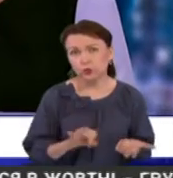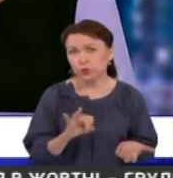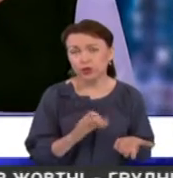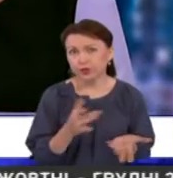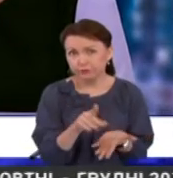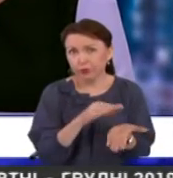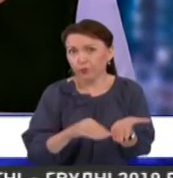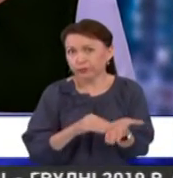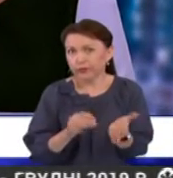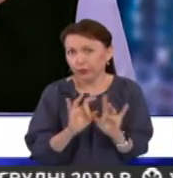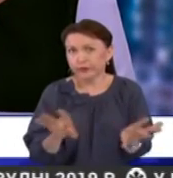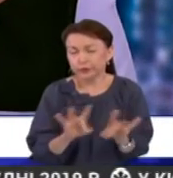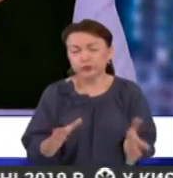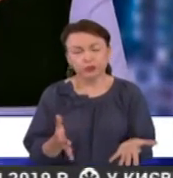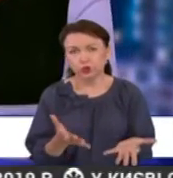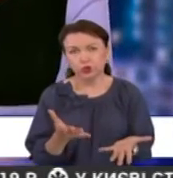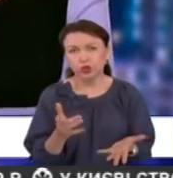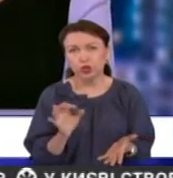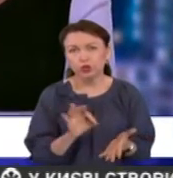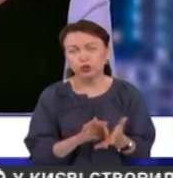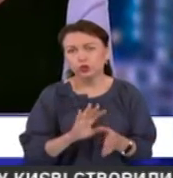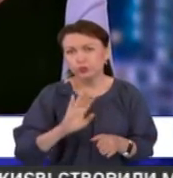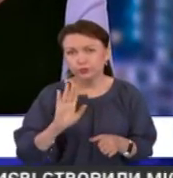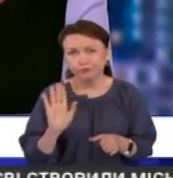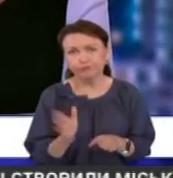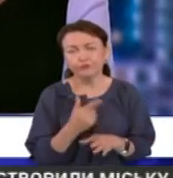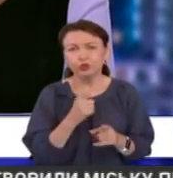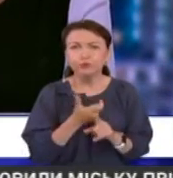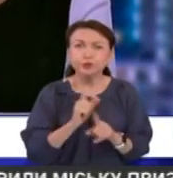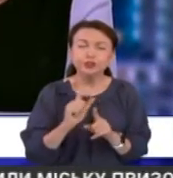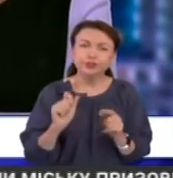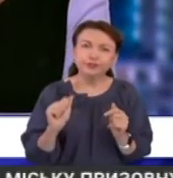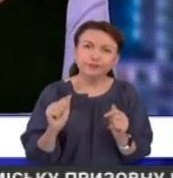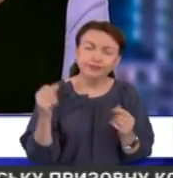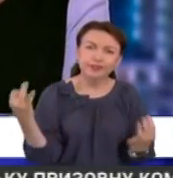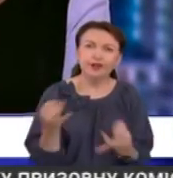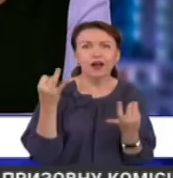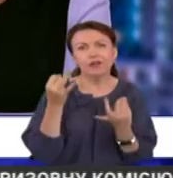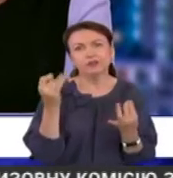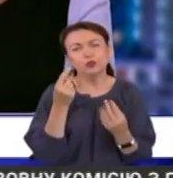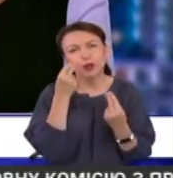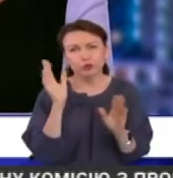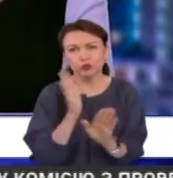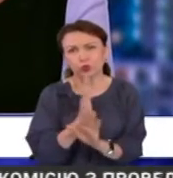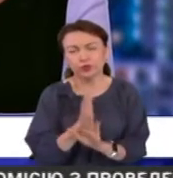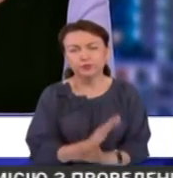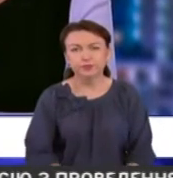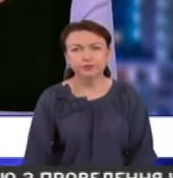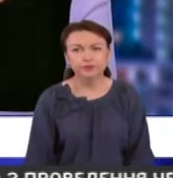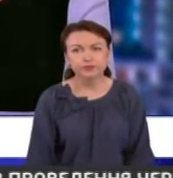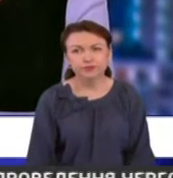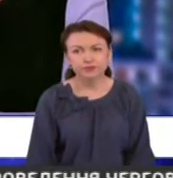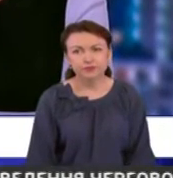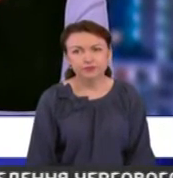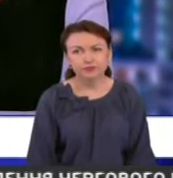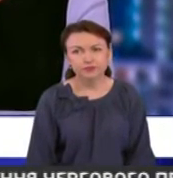ви описуєте, щоб вони, зрештою, були більш яскраві і кращої долі мали? Ви знаєте, вони яскраві,